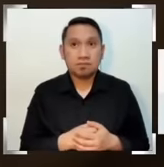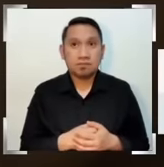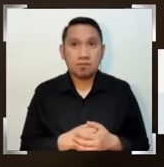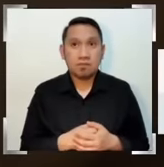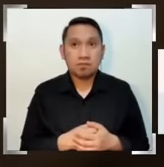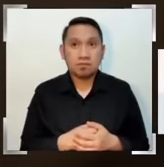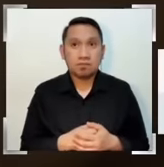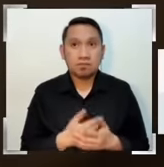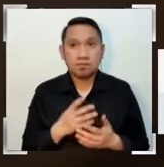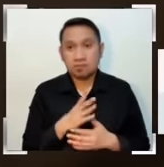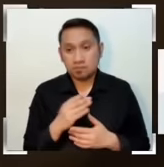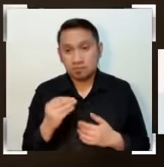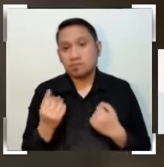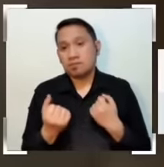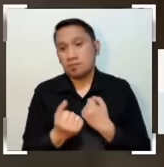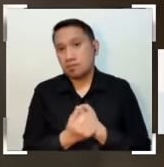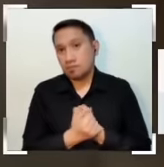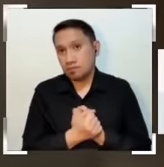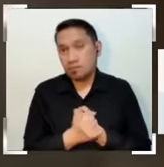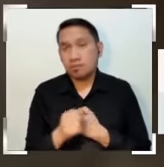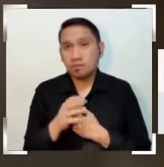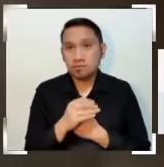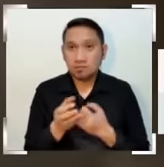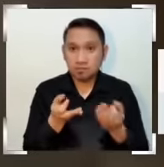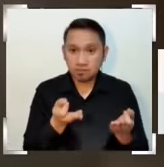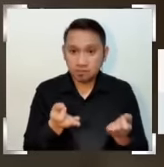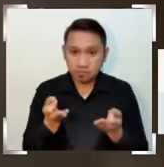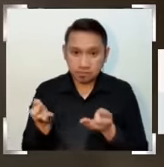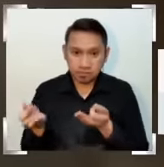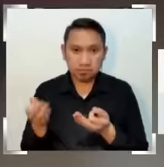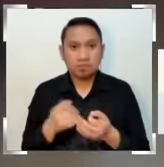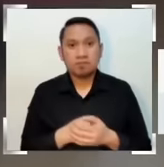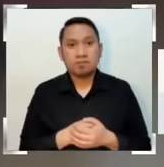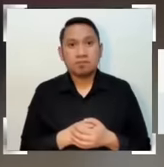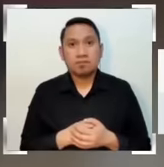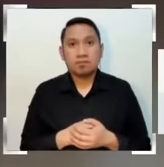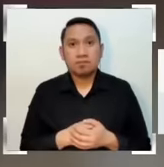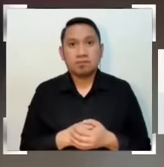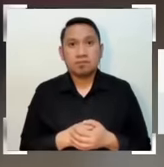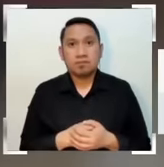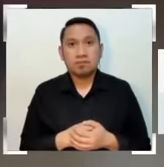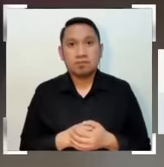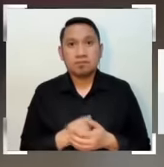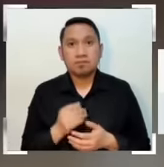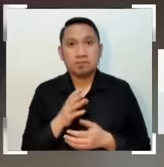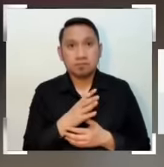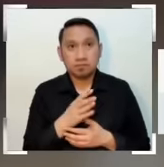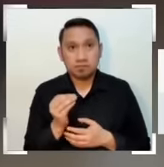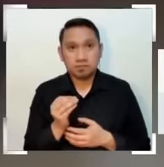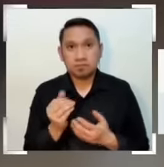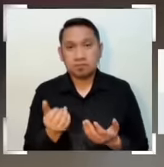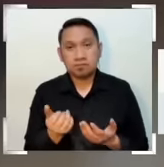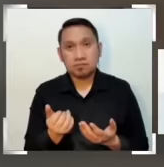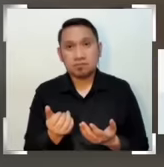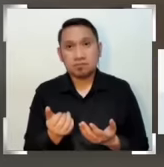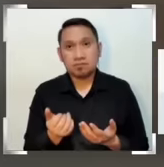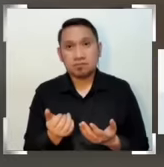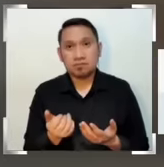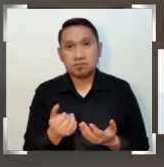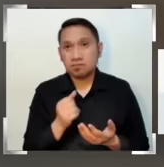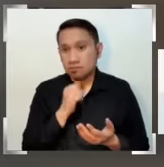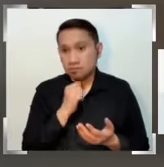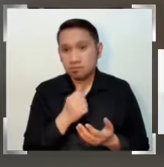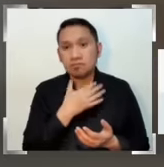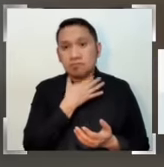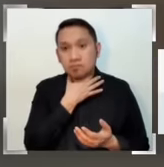pagmamahal, pagpapakain sa kanya ng maayos. Tapos hindi namin siya tinatali. Okay.